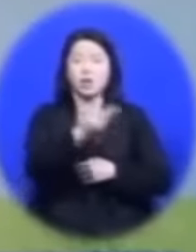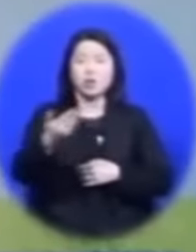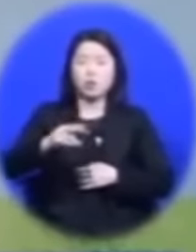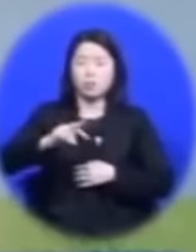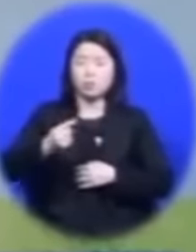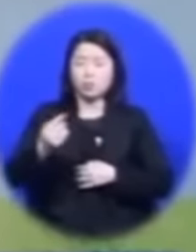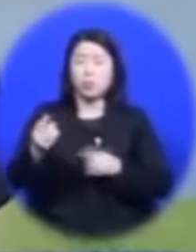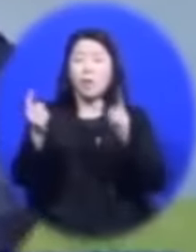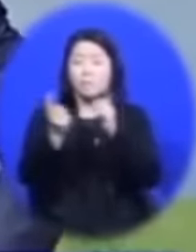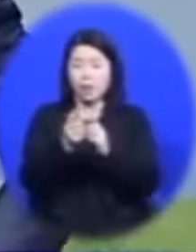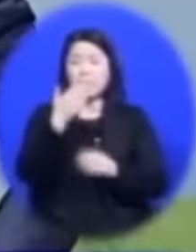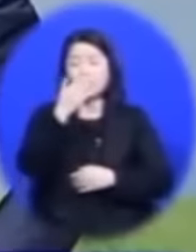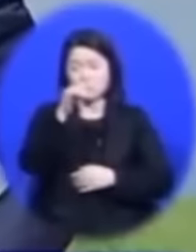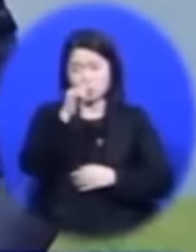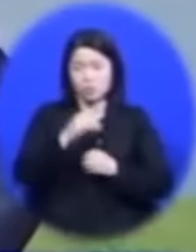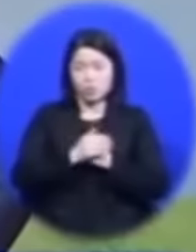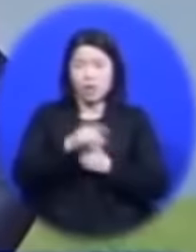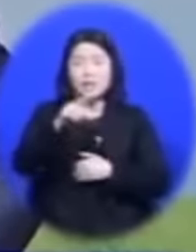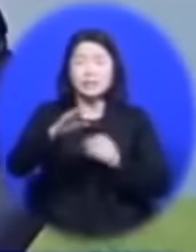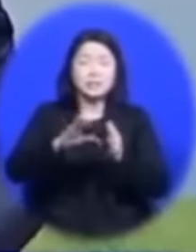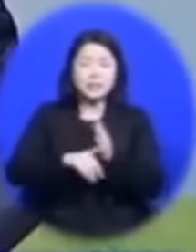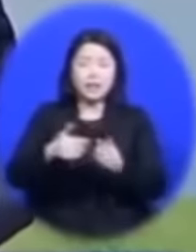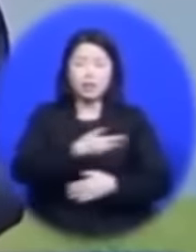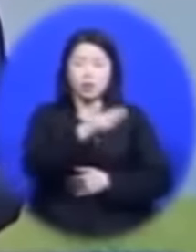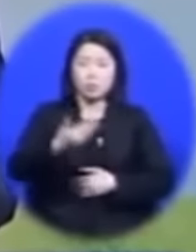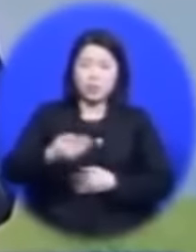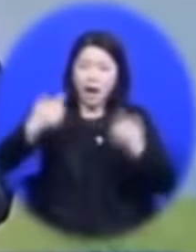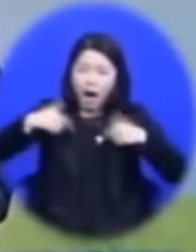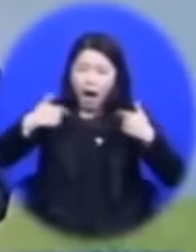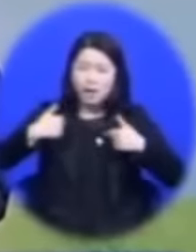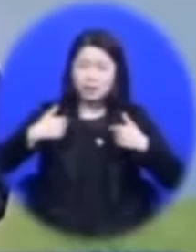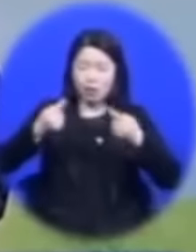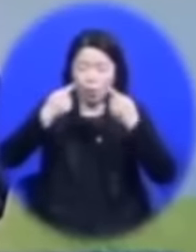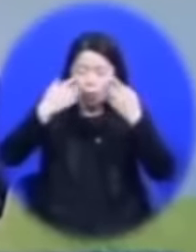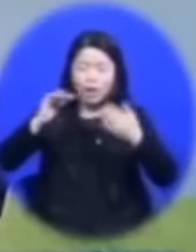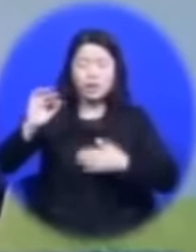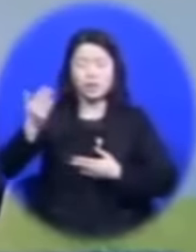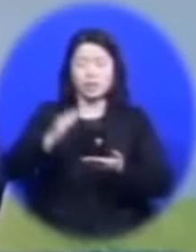있습니다. 그때 여러분들이 항상 확인해야 합니다.